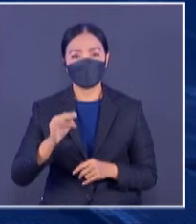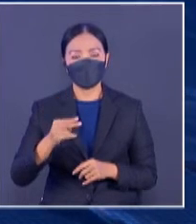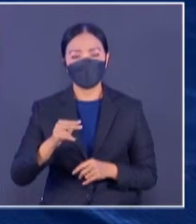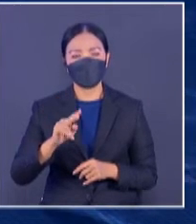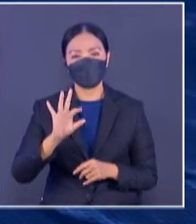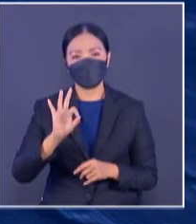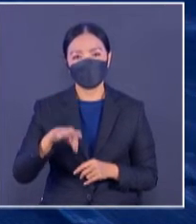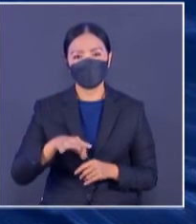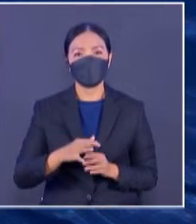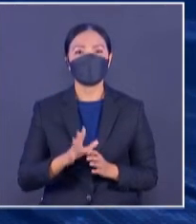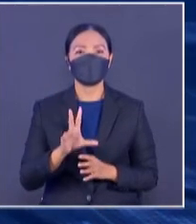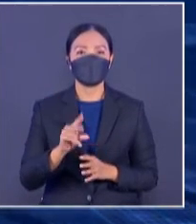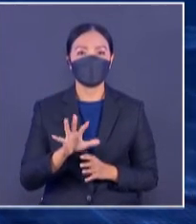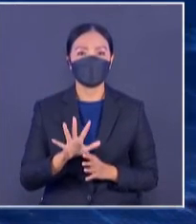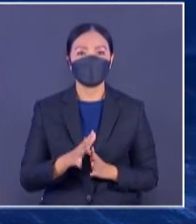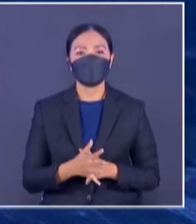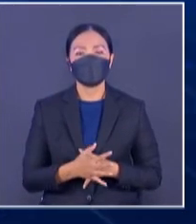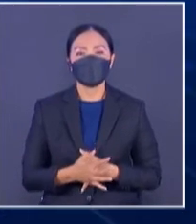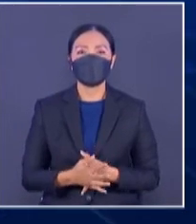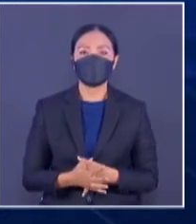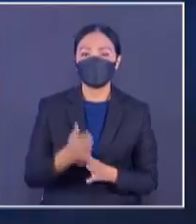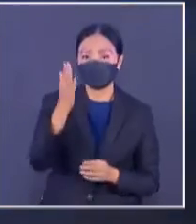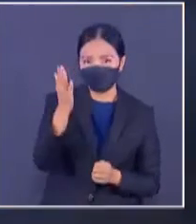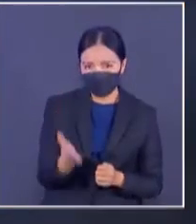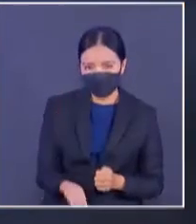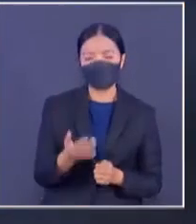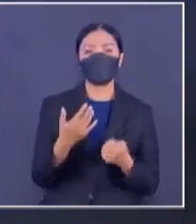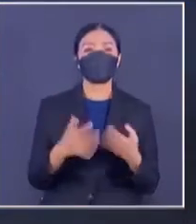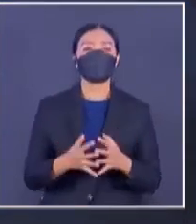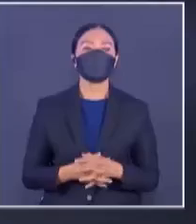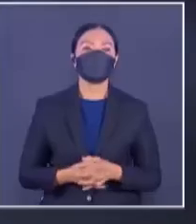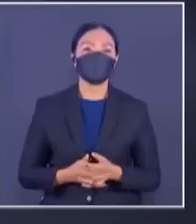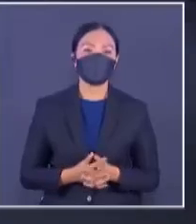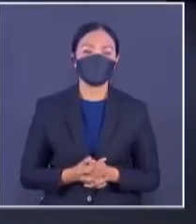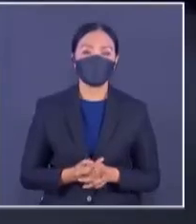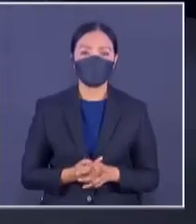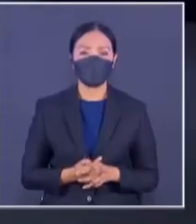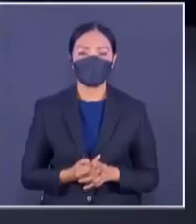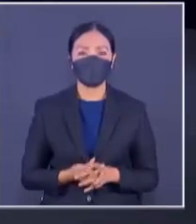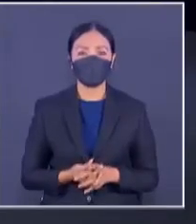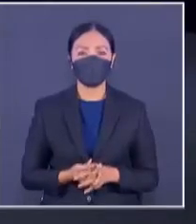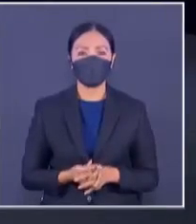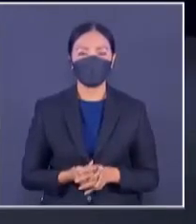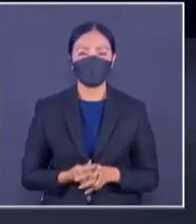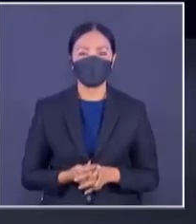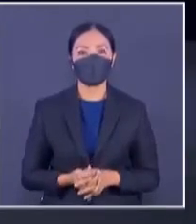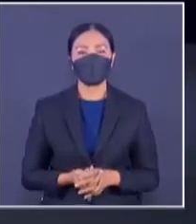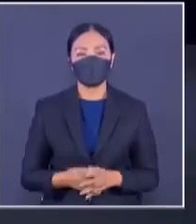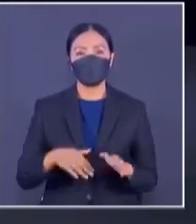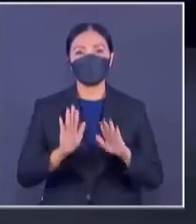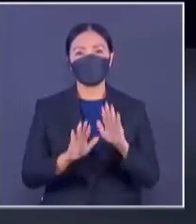3,029,735 โดสครับ ก็ถ้าภาพรวมของประเทศเนี่ยเราฉีดวัคซีนไปจำนวนคนประมาณสัก60กว่าเ